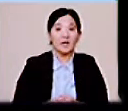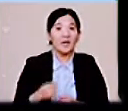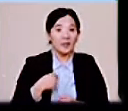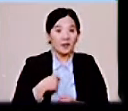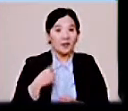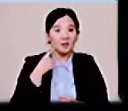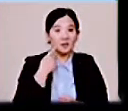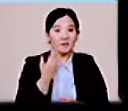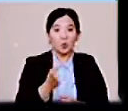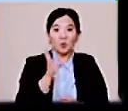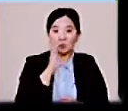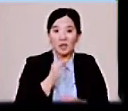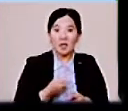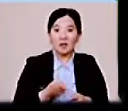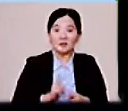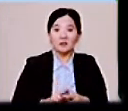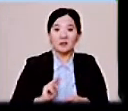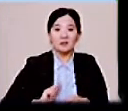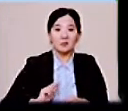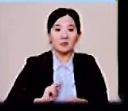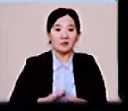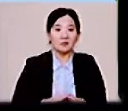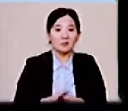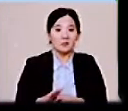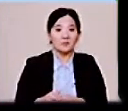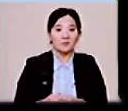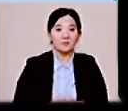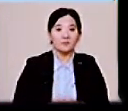Я надеюсь, вы успели это